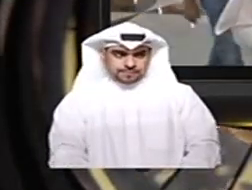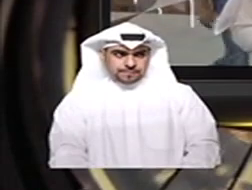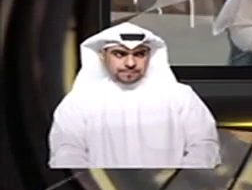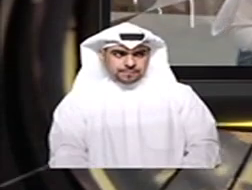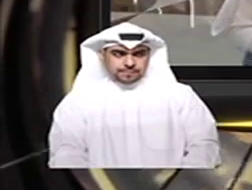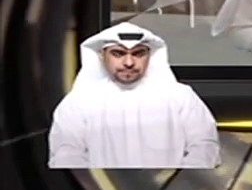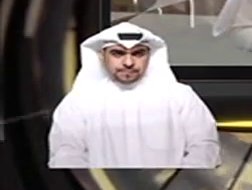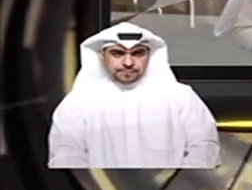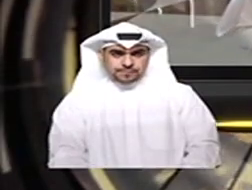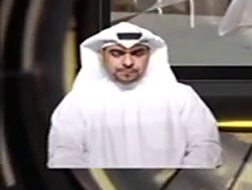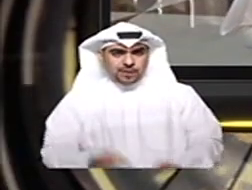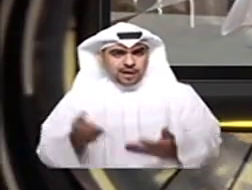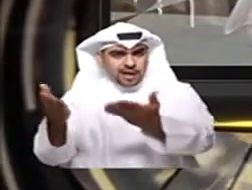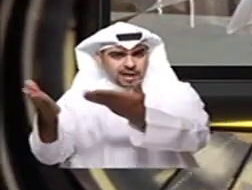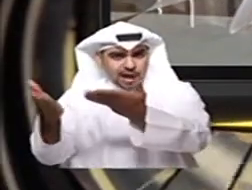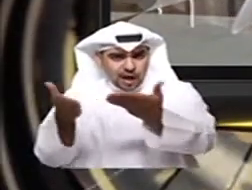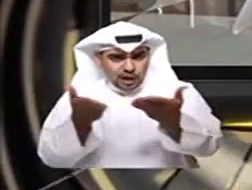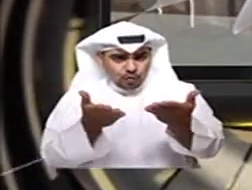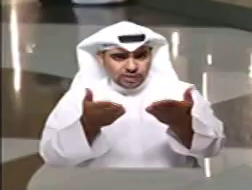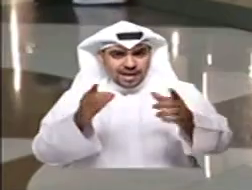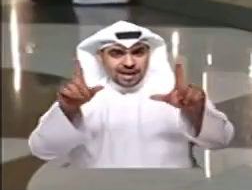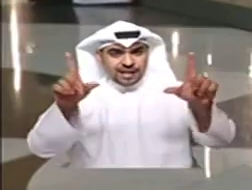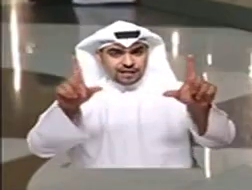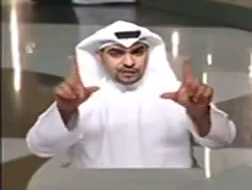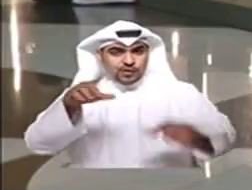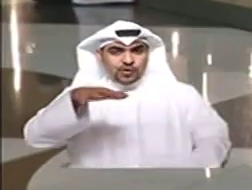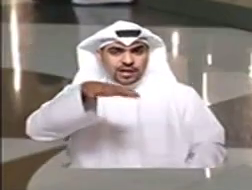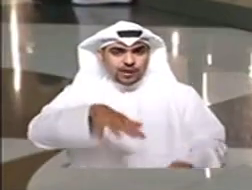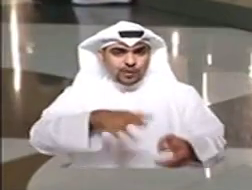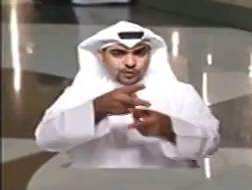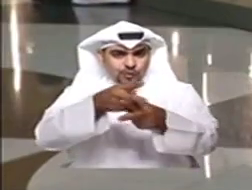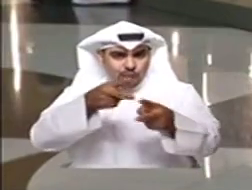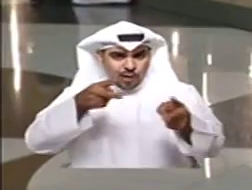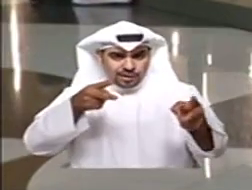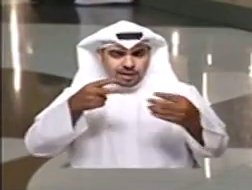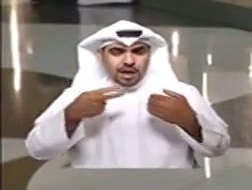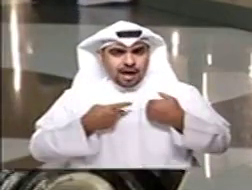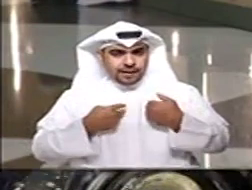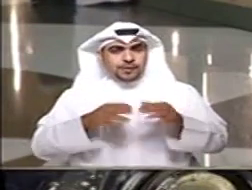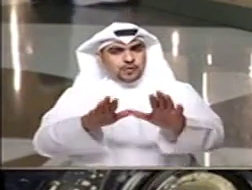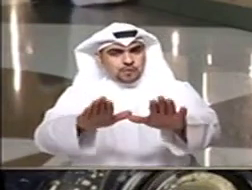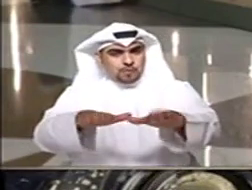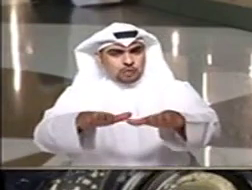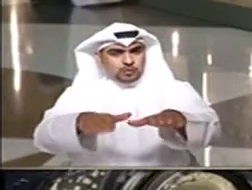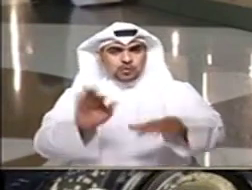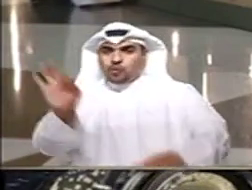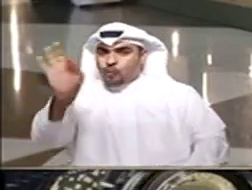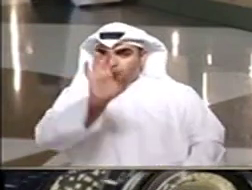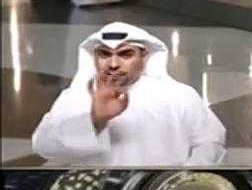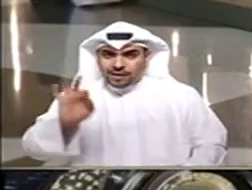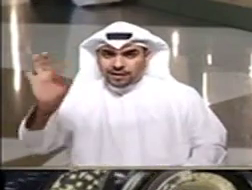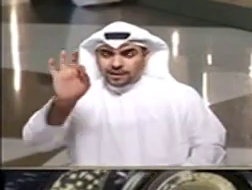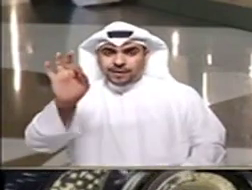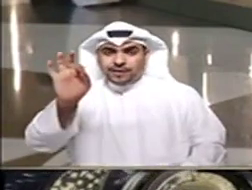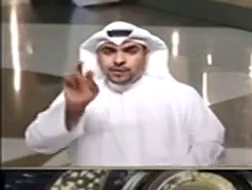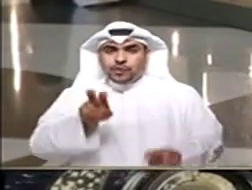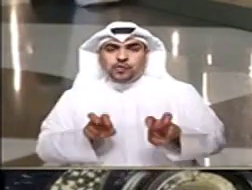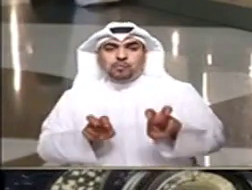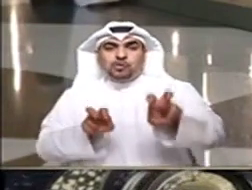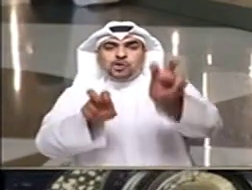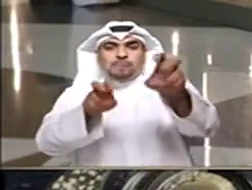اهلا وسهلا بكم متواجدين في مجمع 360 مول لتغطيه فعاليه مكتب الشهيد تحت عنوان